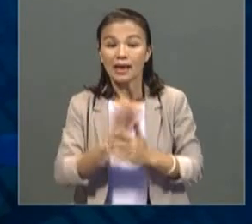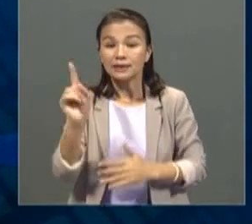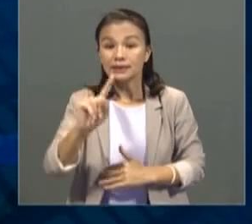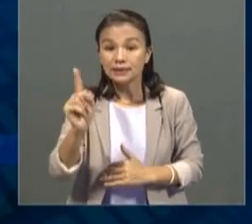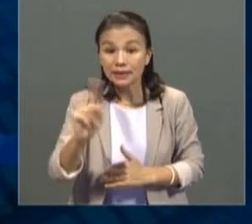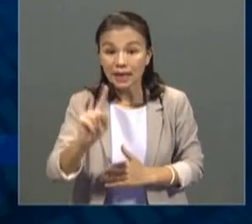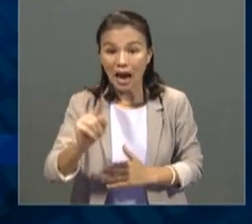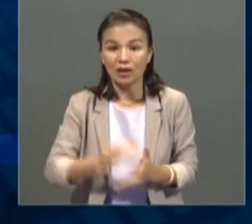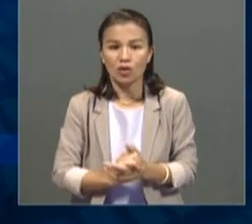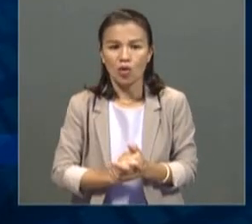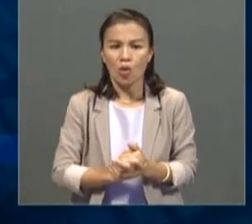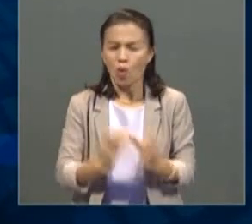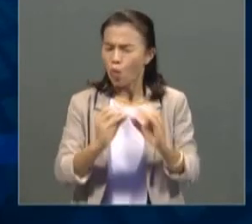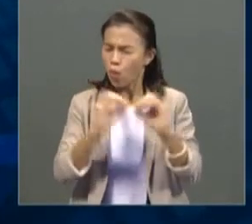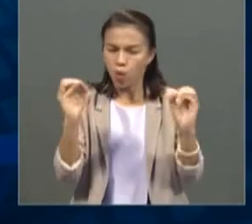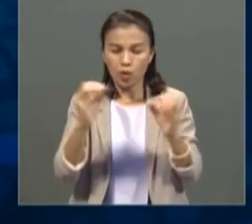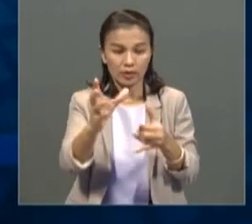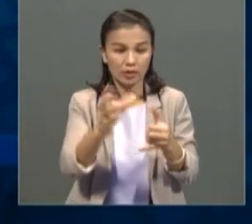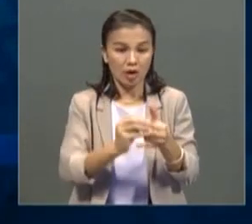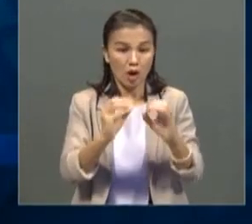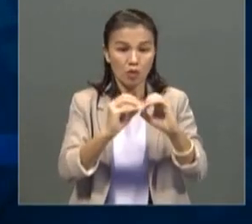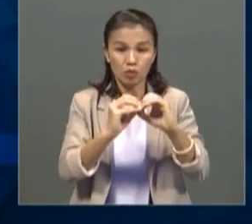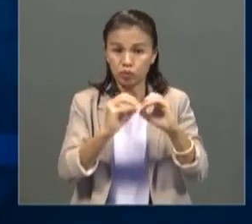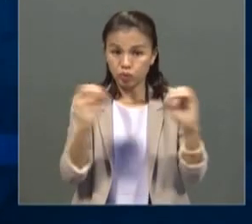ราเปลี่ยนจิเมสุยเช้าสมเนี่ยต้องขยันพี่ป่าเลย